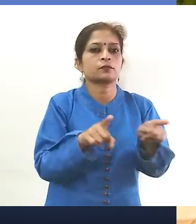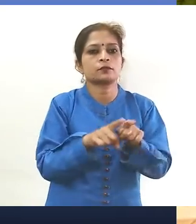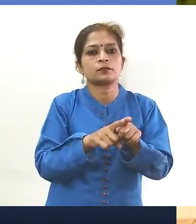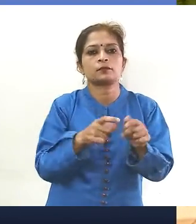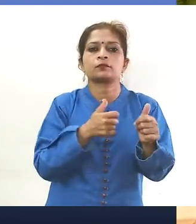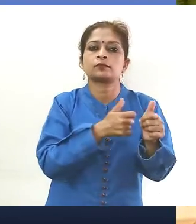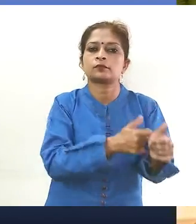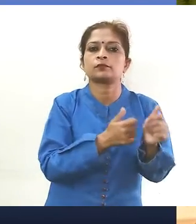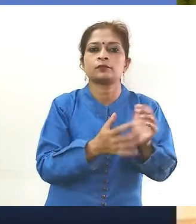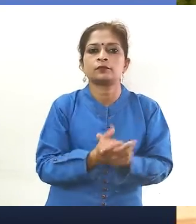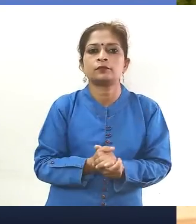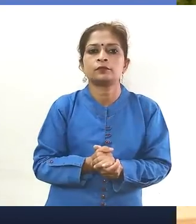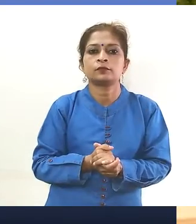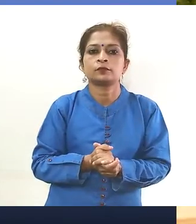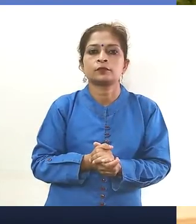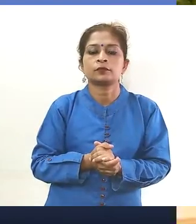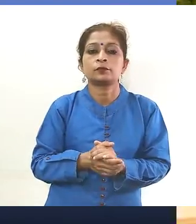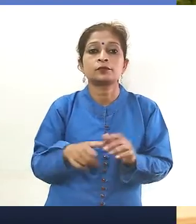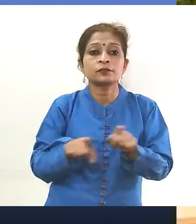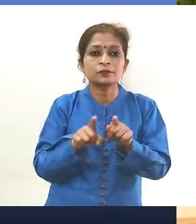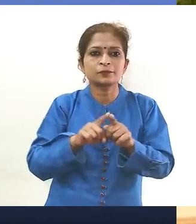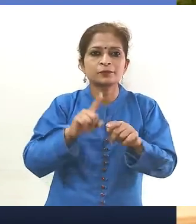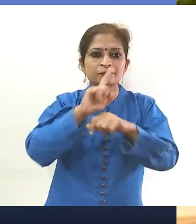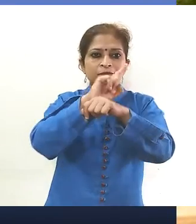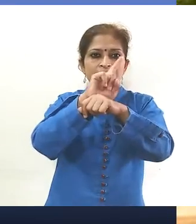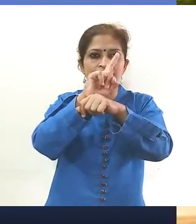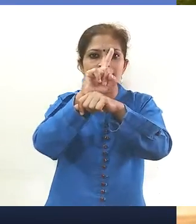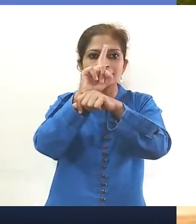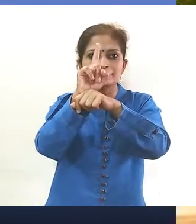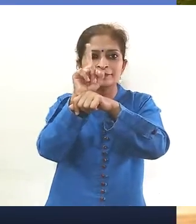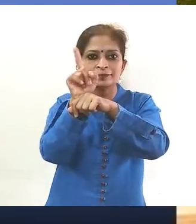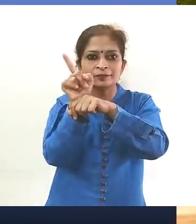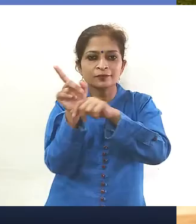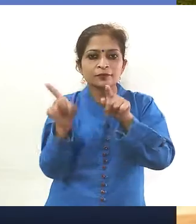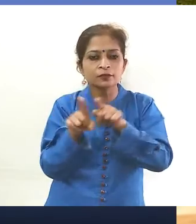से, हाथ ऐसे चाहिए क्लॉकवाइज, एंटी क्लॉकवाइज।